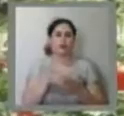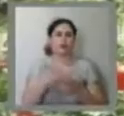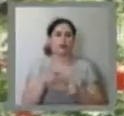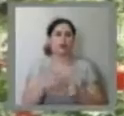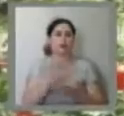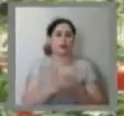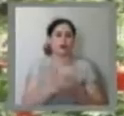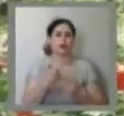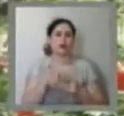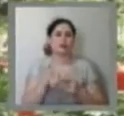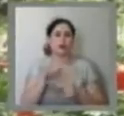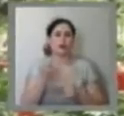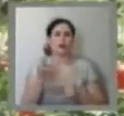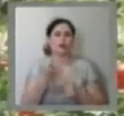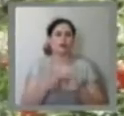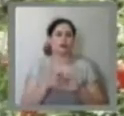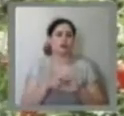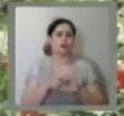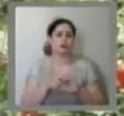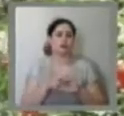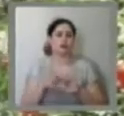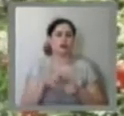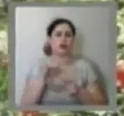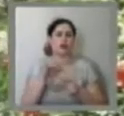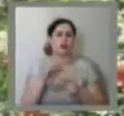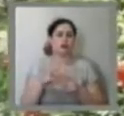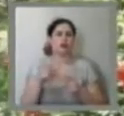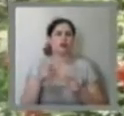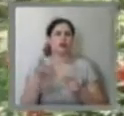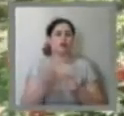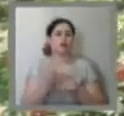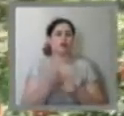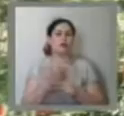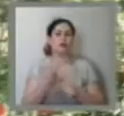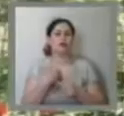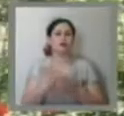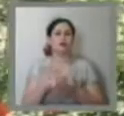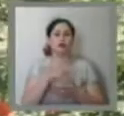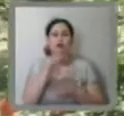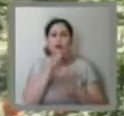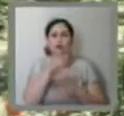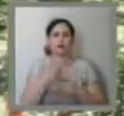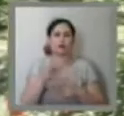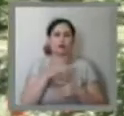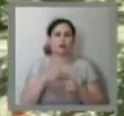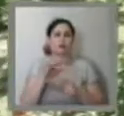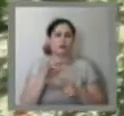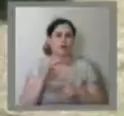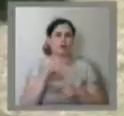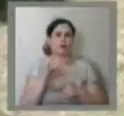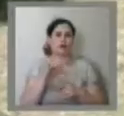ось, по-перше, Ярослав якраз вперше до мене прийшов, коли був этот ман юніор